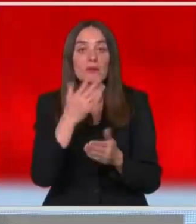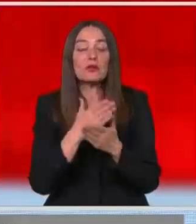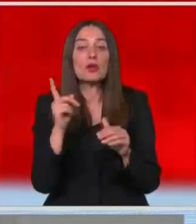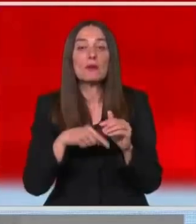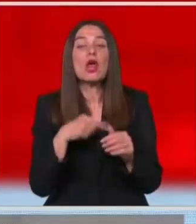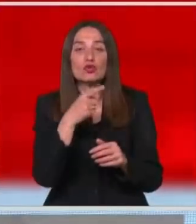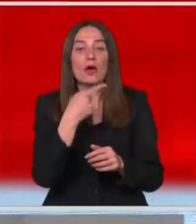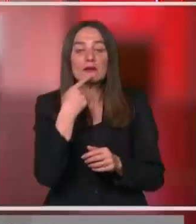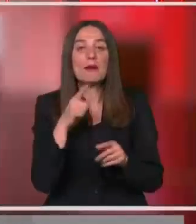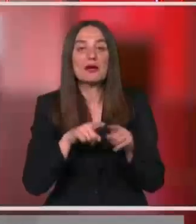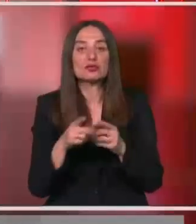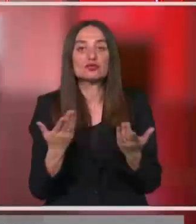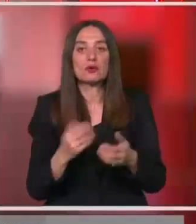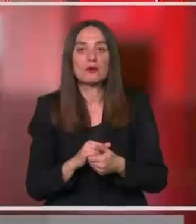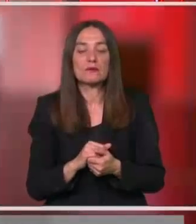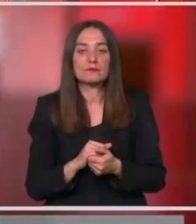to je tema. I to je tema.